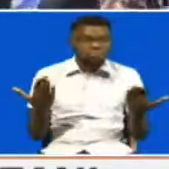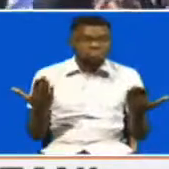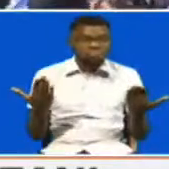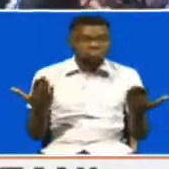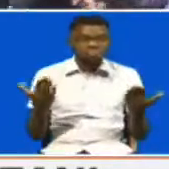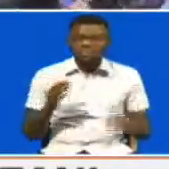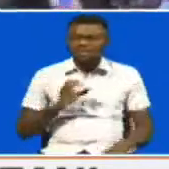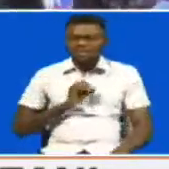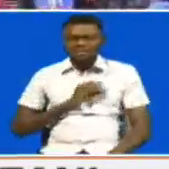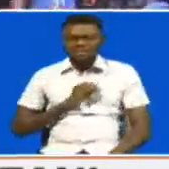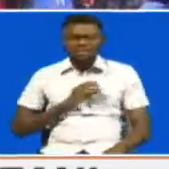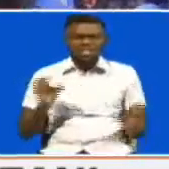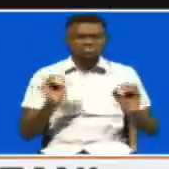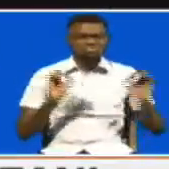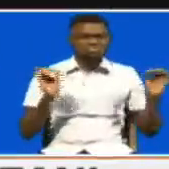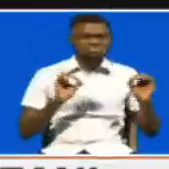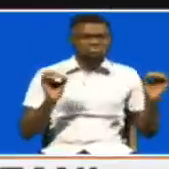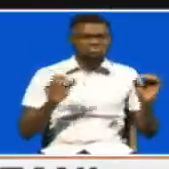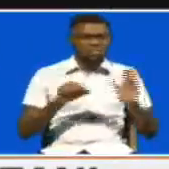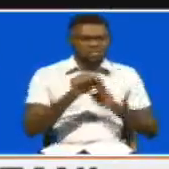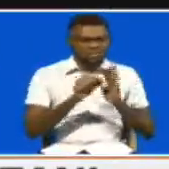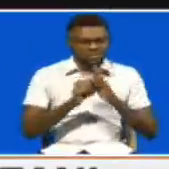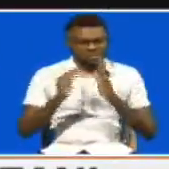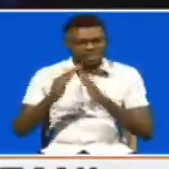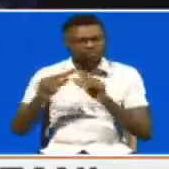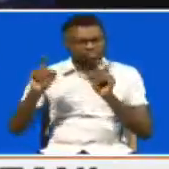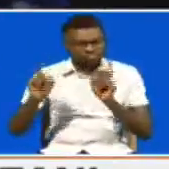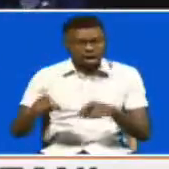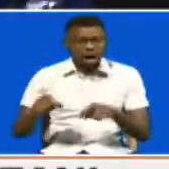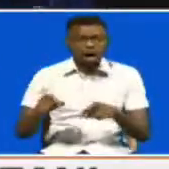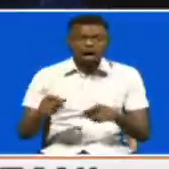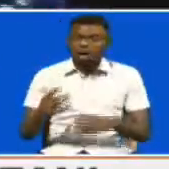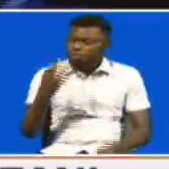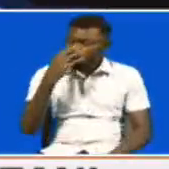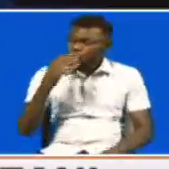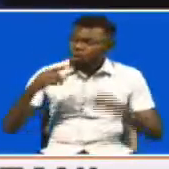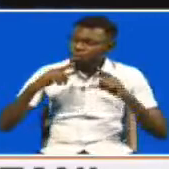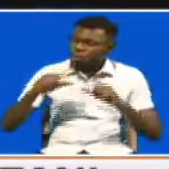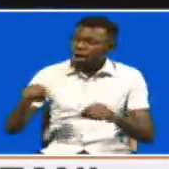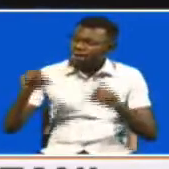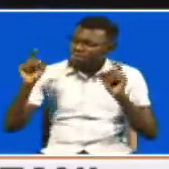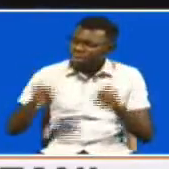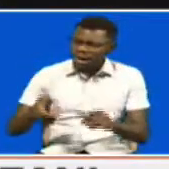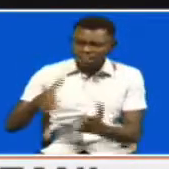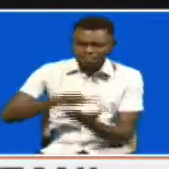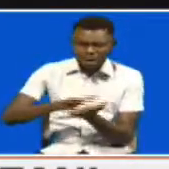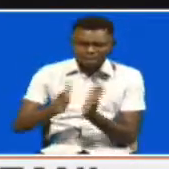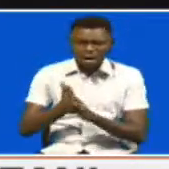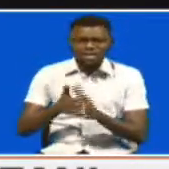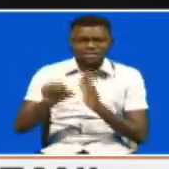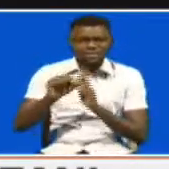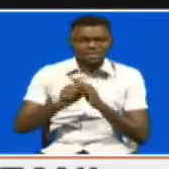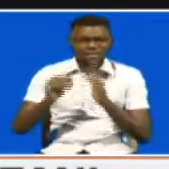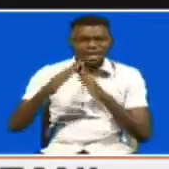wataingia ikuluni. Ujumbe kwa William Ruto, funga virago na kuondoka State House.